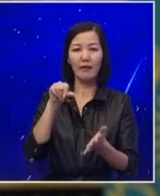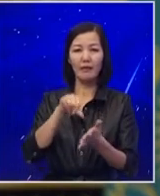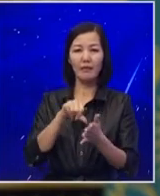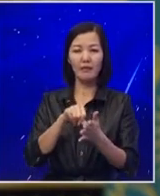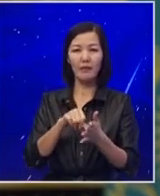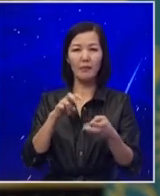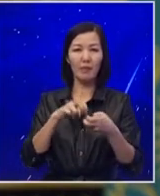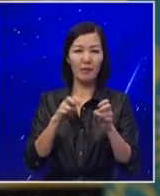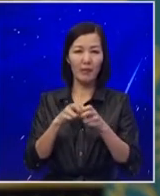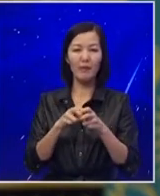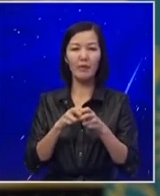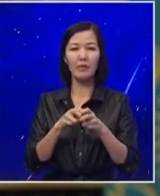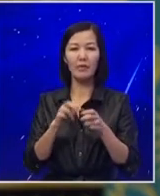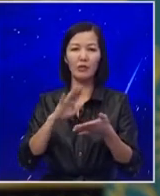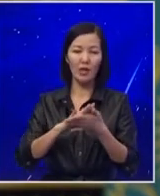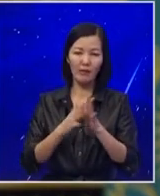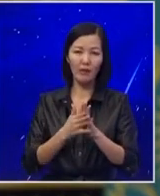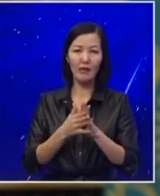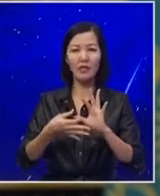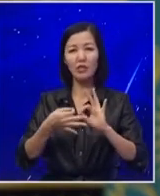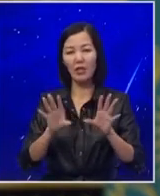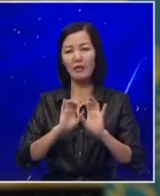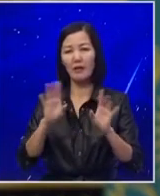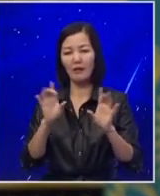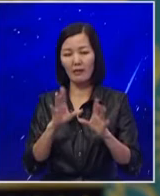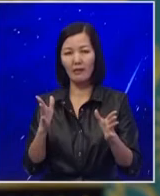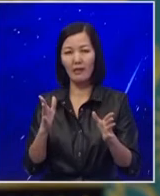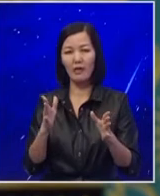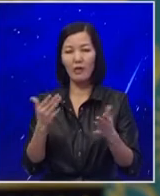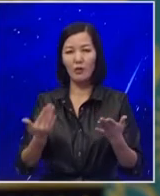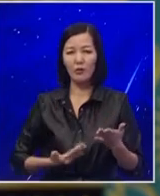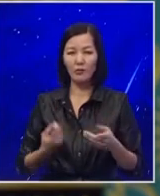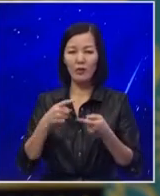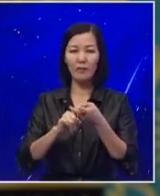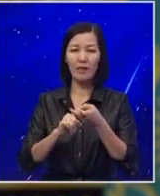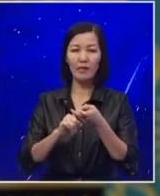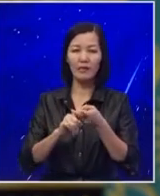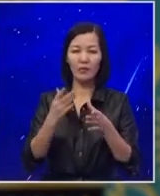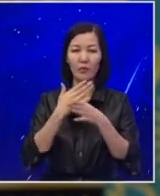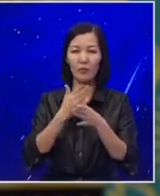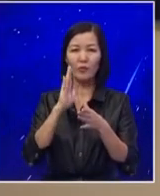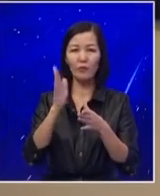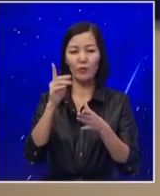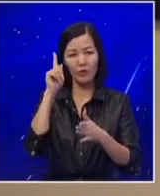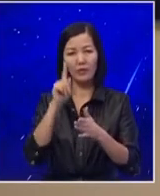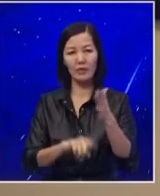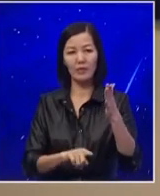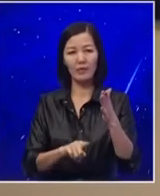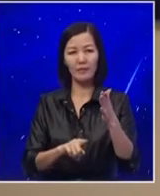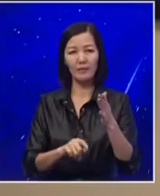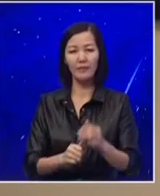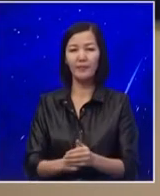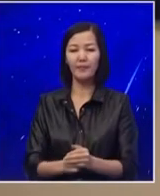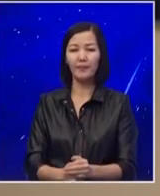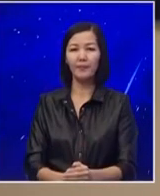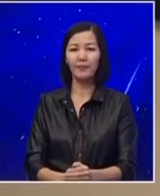мәселелерді көтереді деп ойлаймыз. Осы облысымыздың әл-ауқатына болмаса тұрмыс-тіршілігіне біраз септігін тигізіп, біраз көмегін тигізеді деген